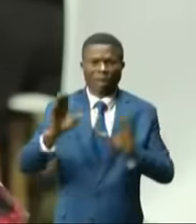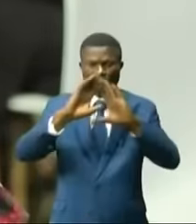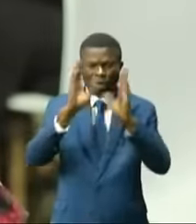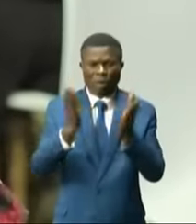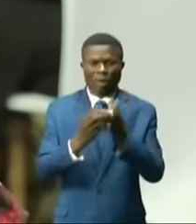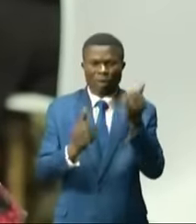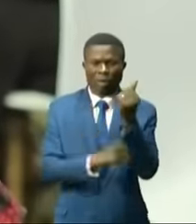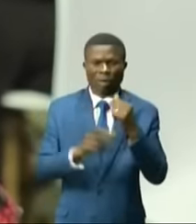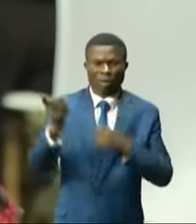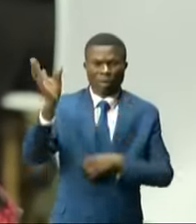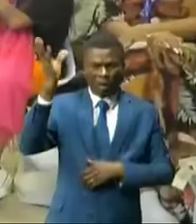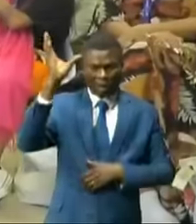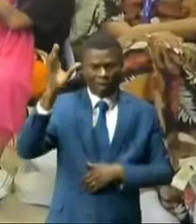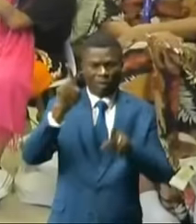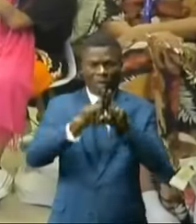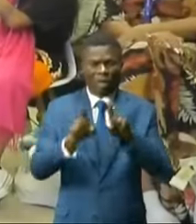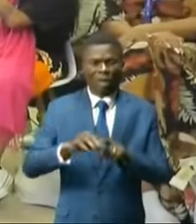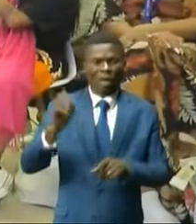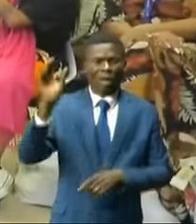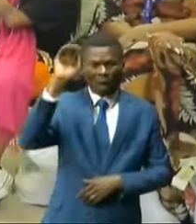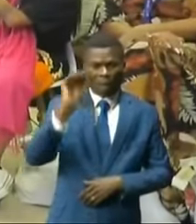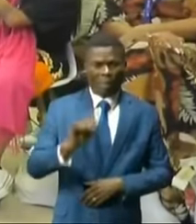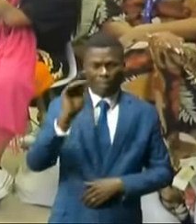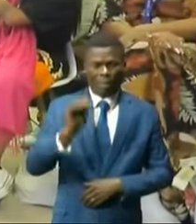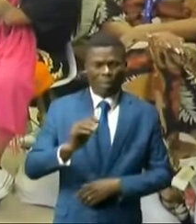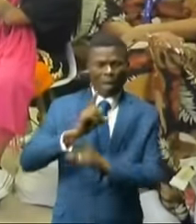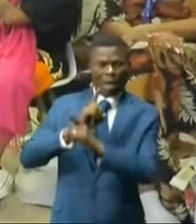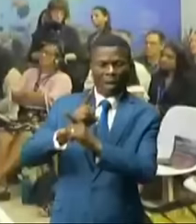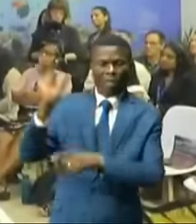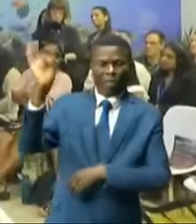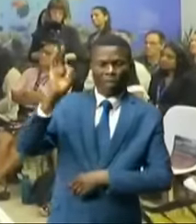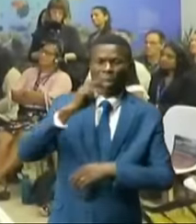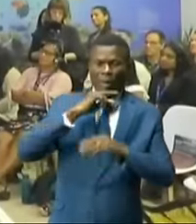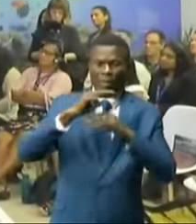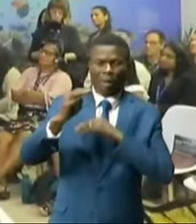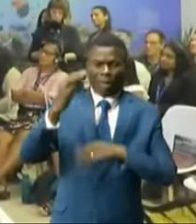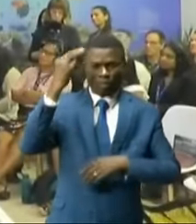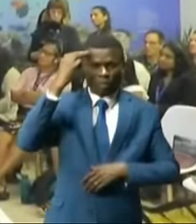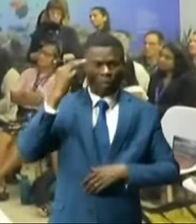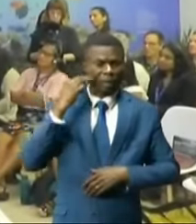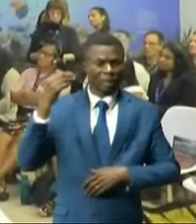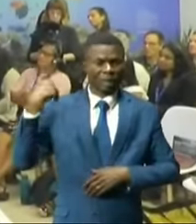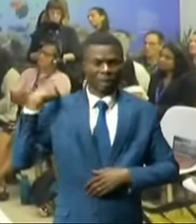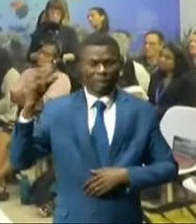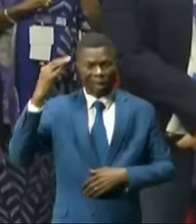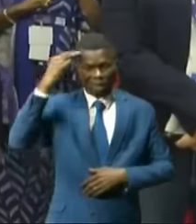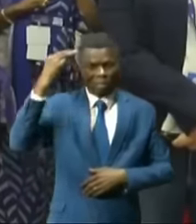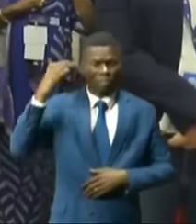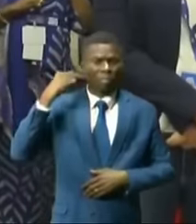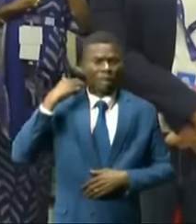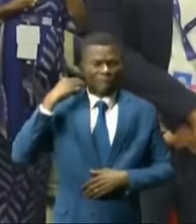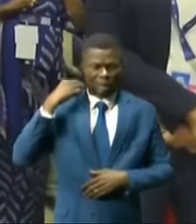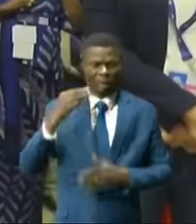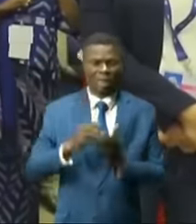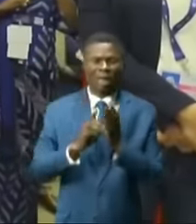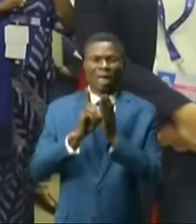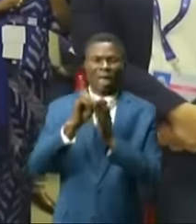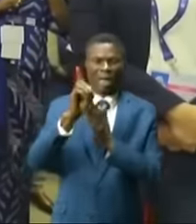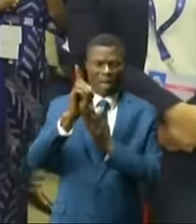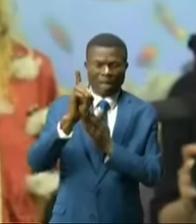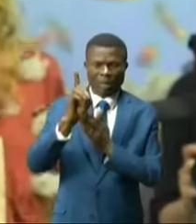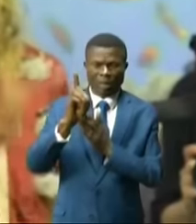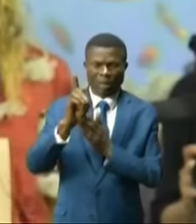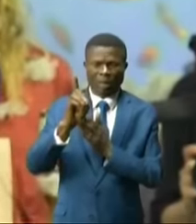locales, aux peuples autochtones, gardiens des forêts. C'est le message lancé par la ministre d'État, ministre de l'Environnement et Développement durable,